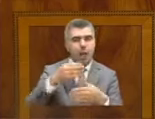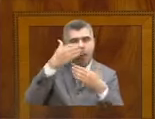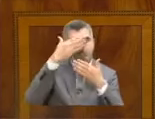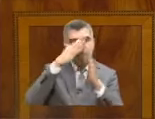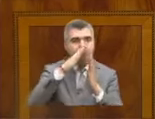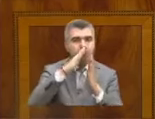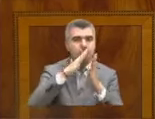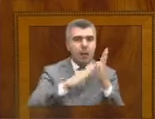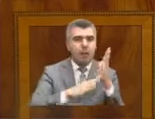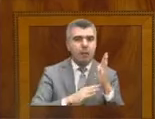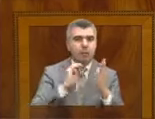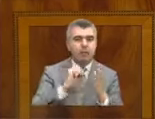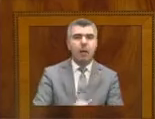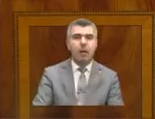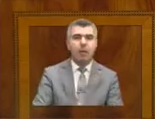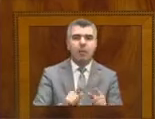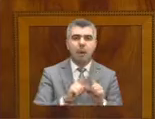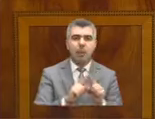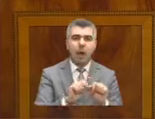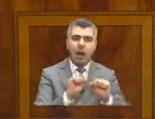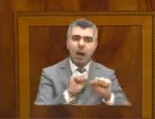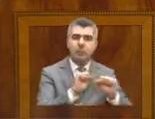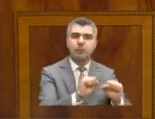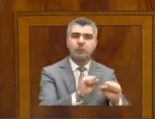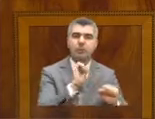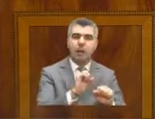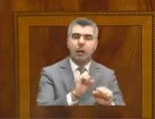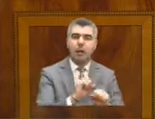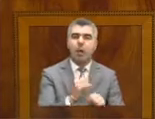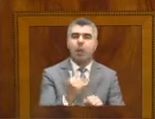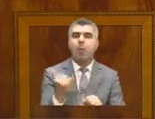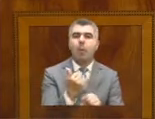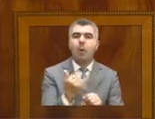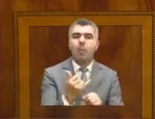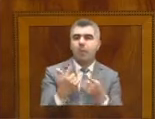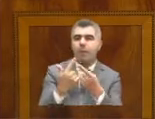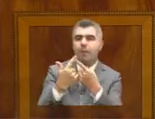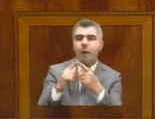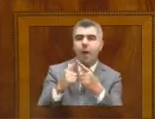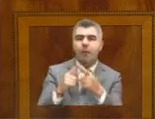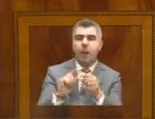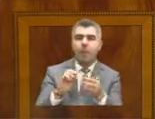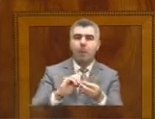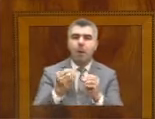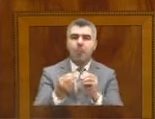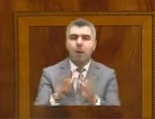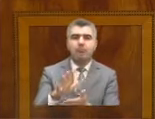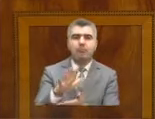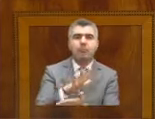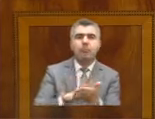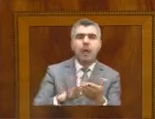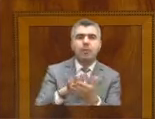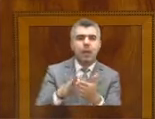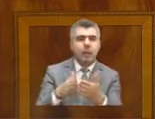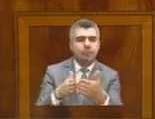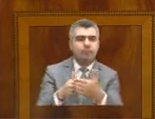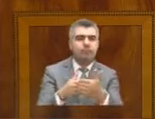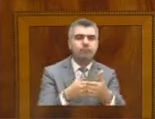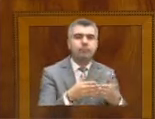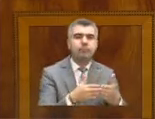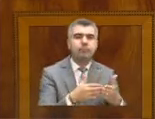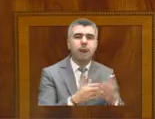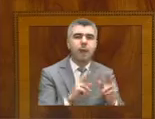من امتلاك مناعة وقوة كان لها الفضل في مواجهة مختلف الأزمات والتحديات